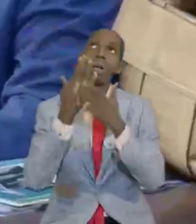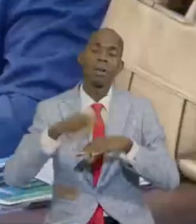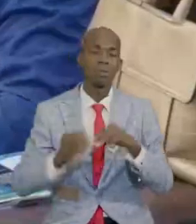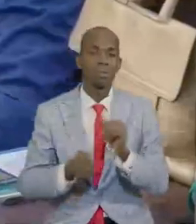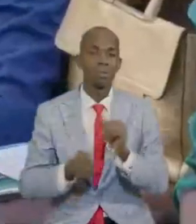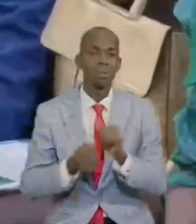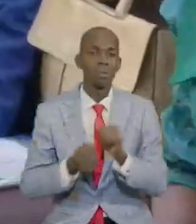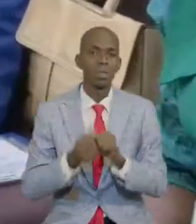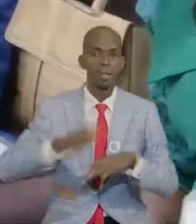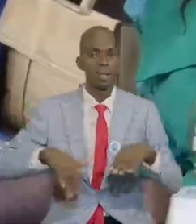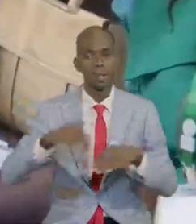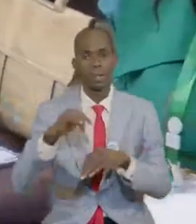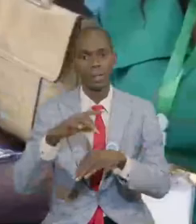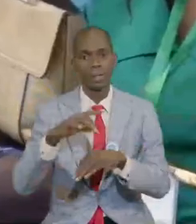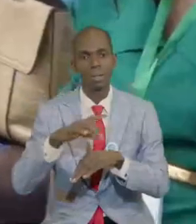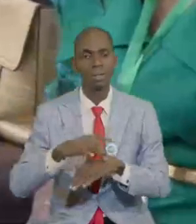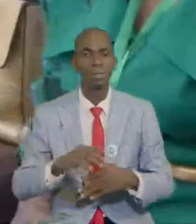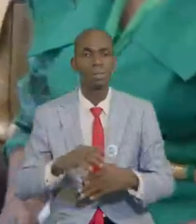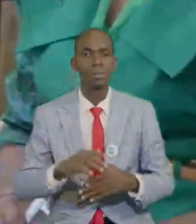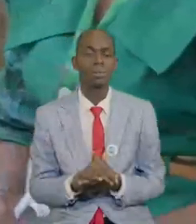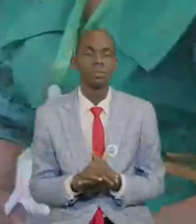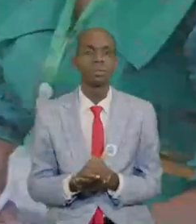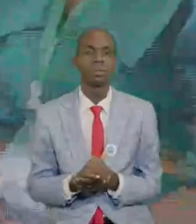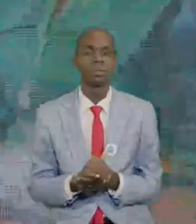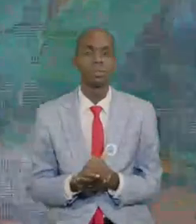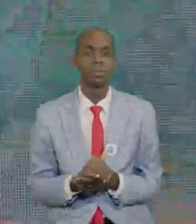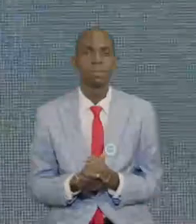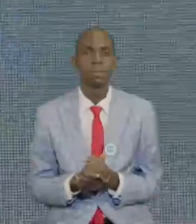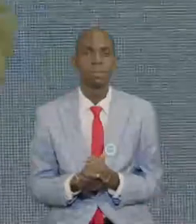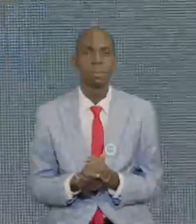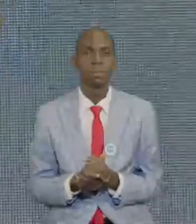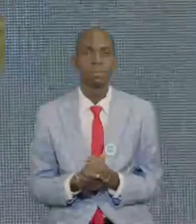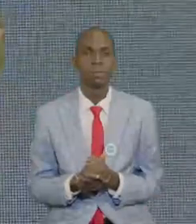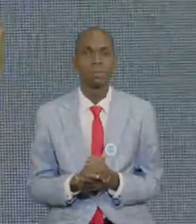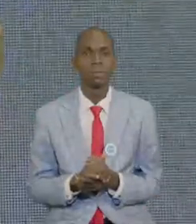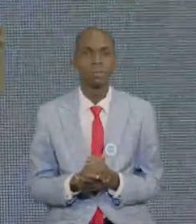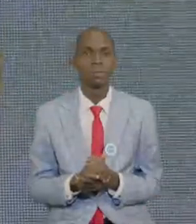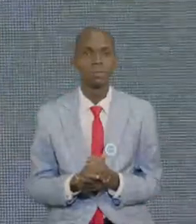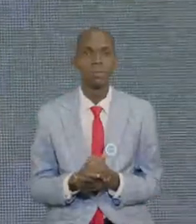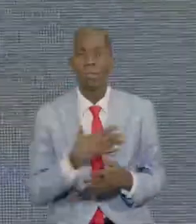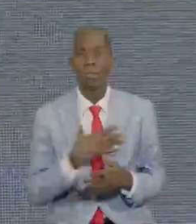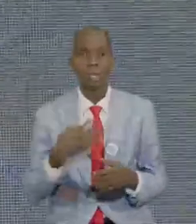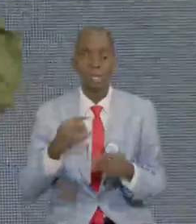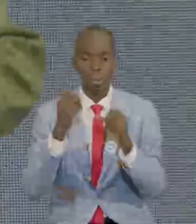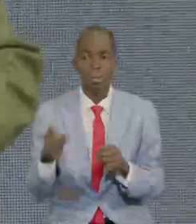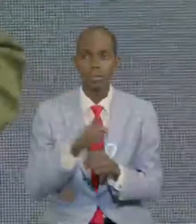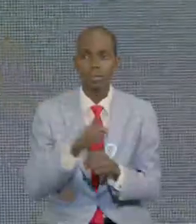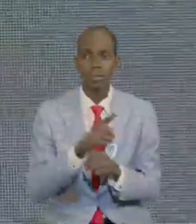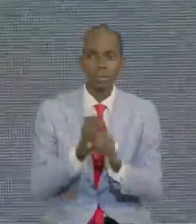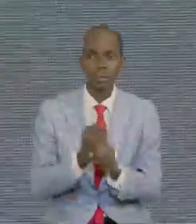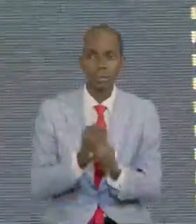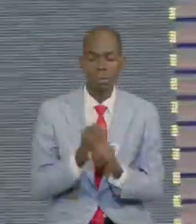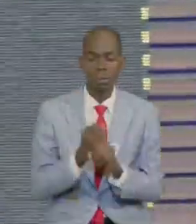Et comme Dieu est plus élevé que tout homme sur la terre, ainsi sa puissance l'est. The power you receive, power from on